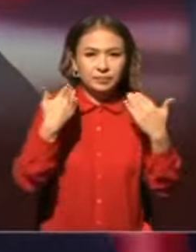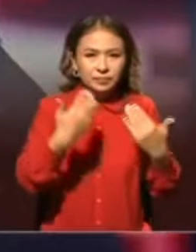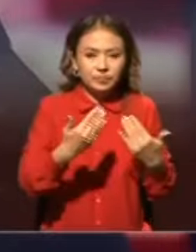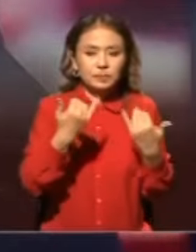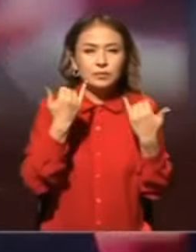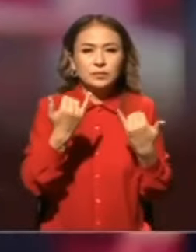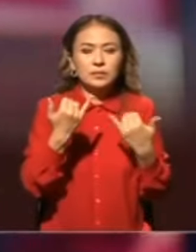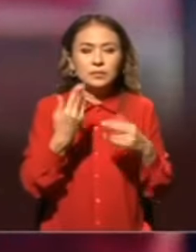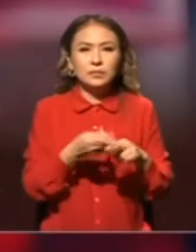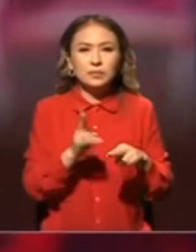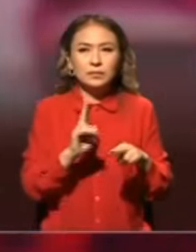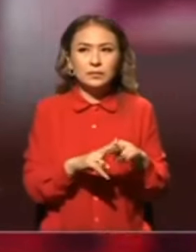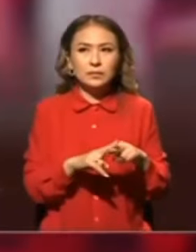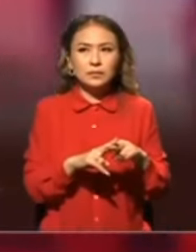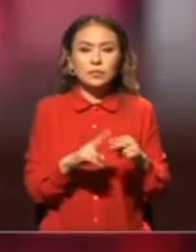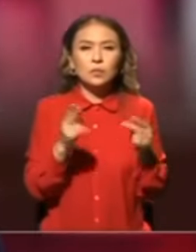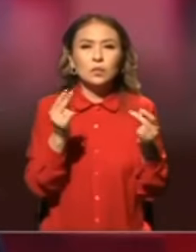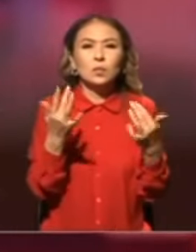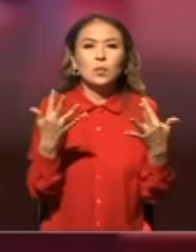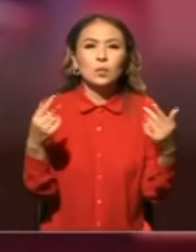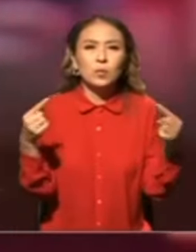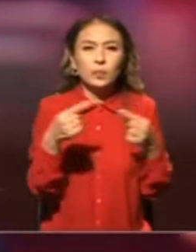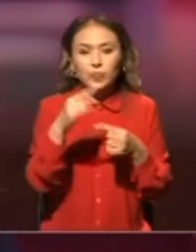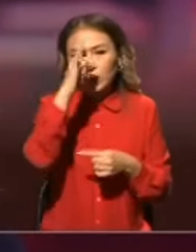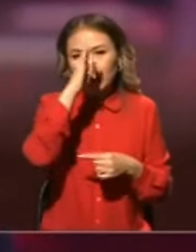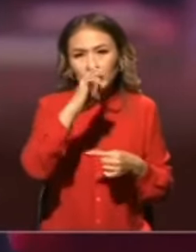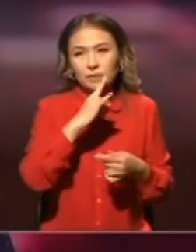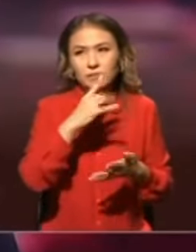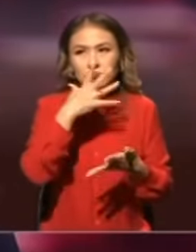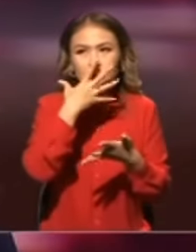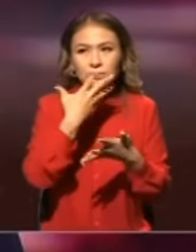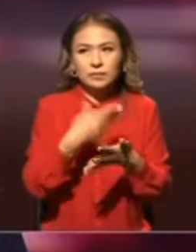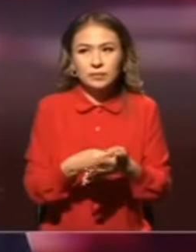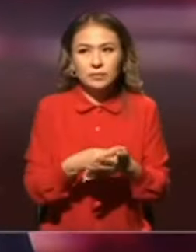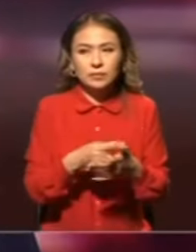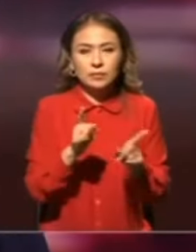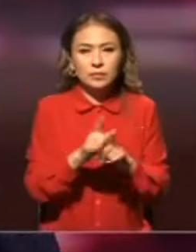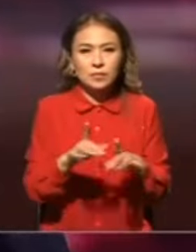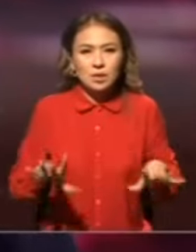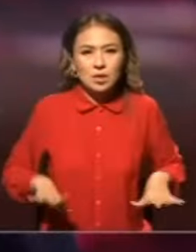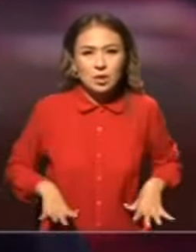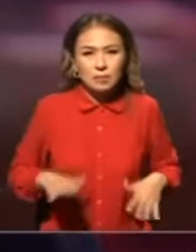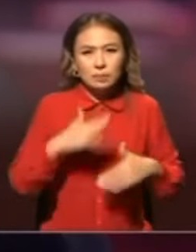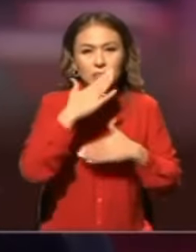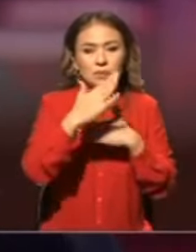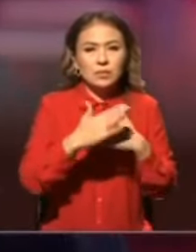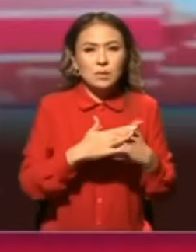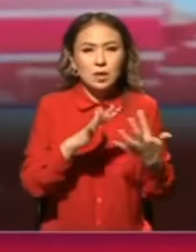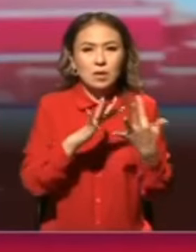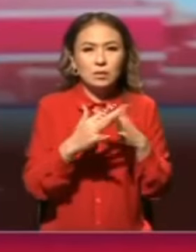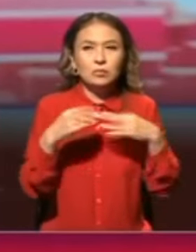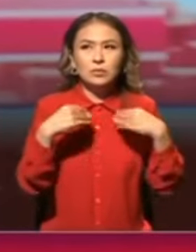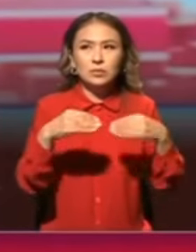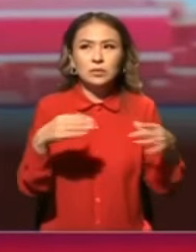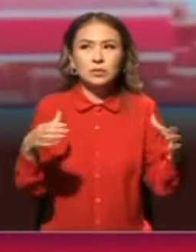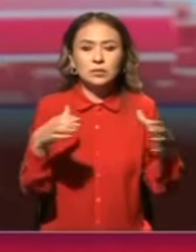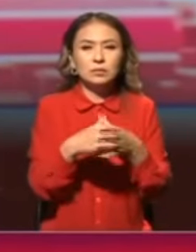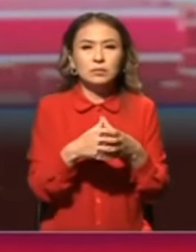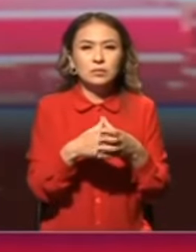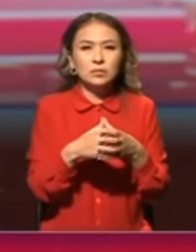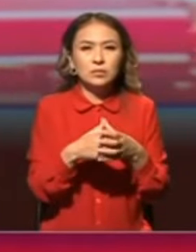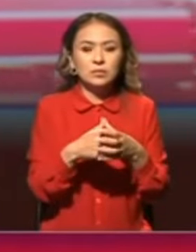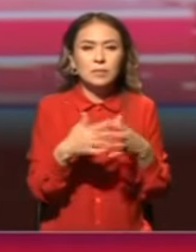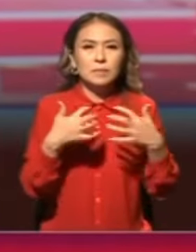бұл жерде енді қанша дегенмен қазақ өзіміз исіміз жаңағы жылқыға жақынбыз, мал шаруашылығына жақынбыз ғой. Бірақ сонда да